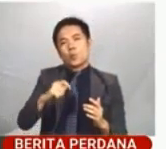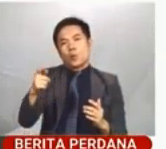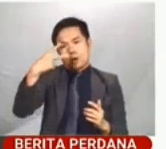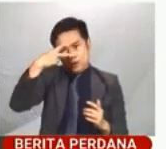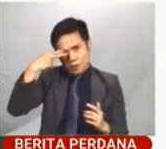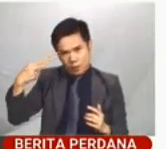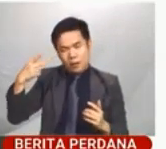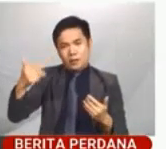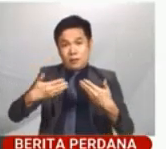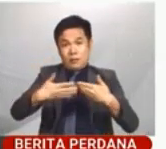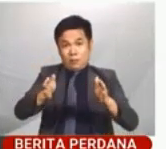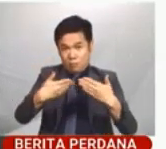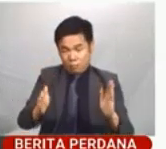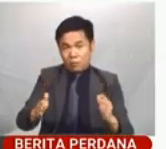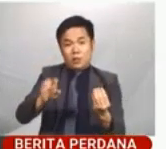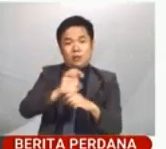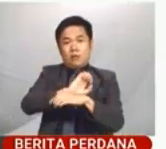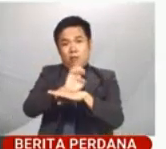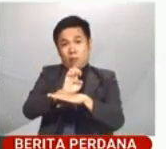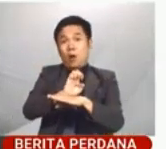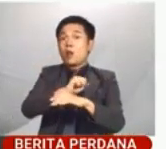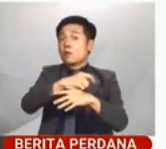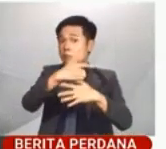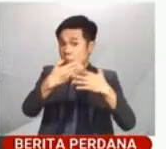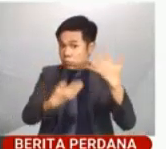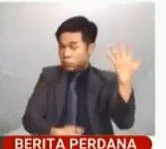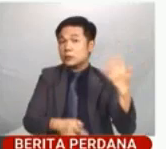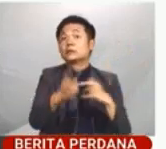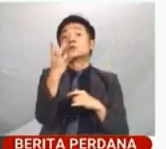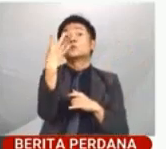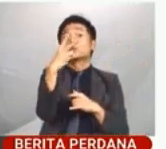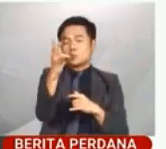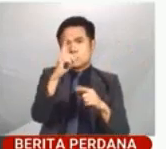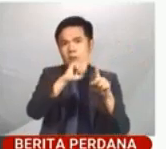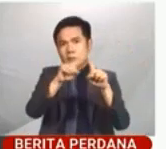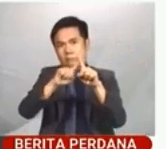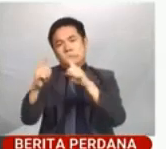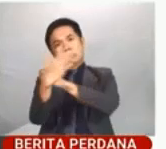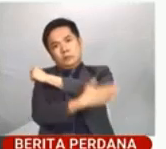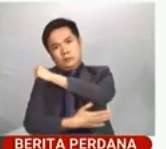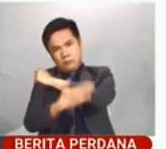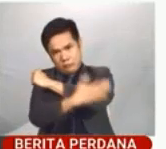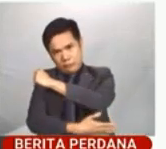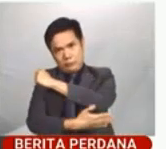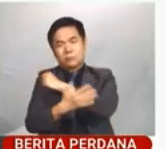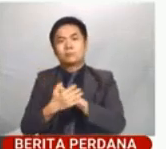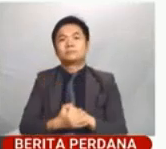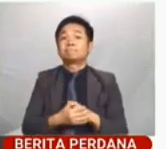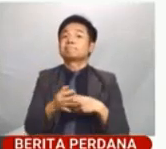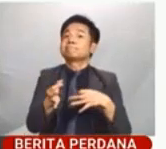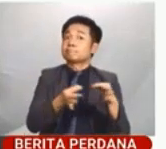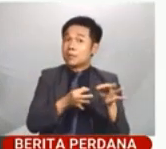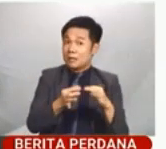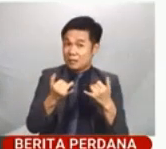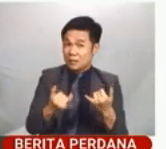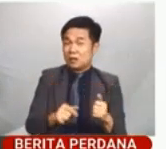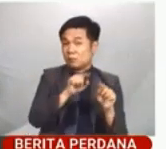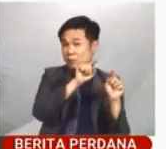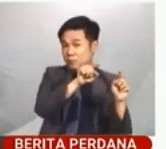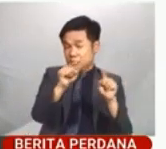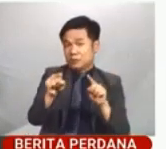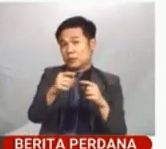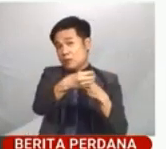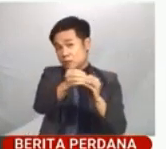Panama dan Ekuador merupakan 17 lagi negara yang terlibat jelas Datuk Kamaruddin pejabat perwakilan Malaysia berjaya